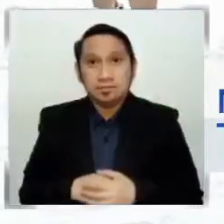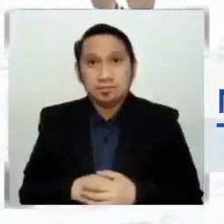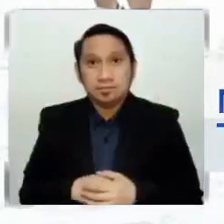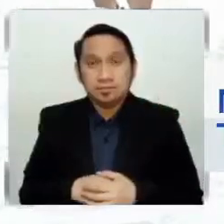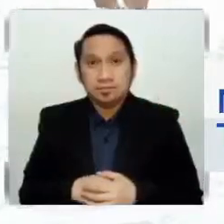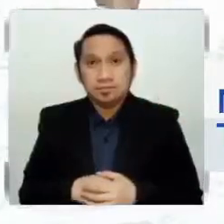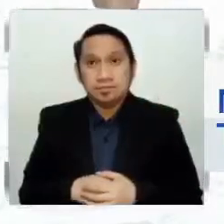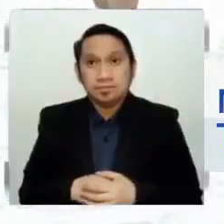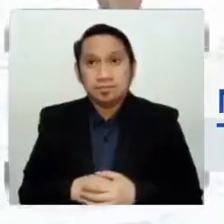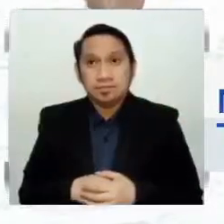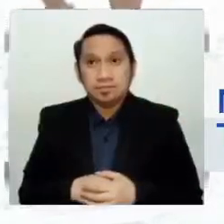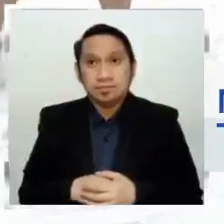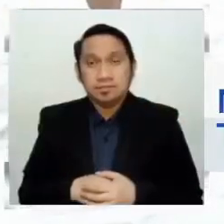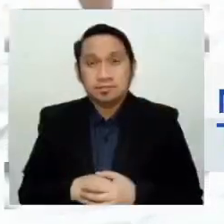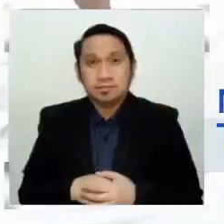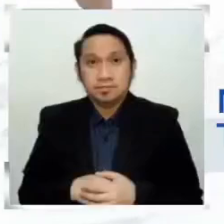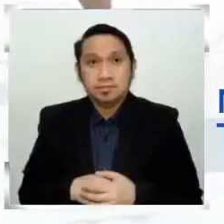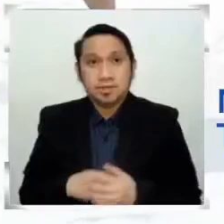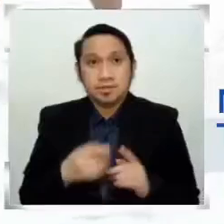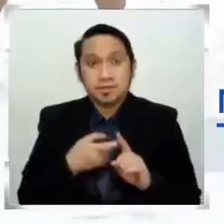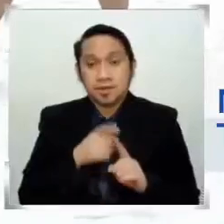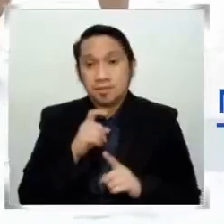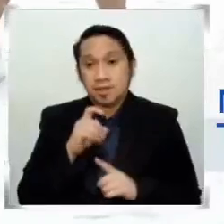ng XOXO.